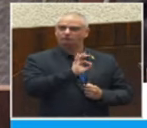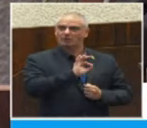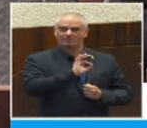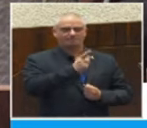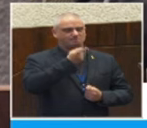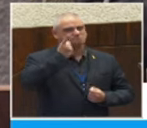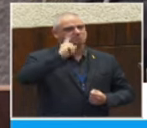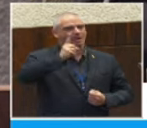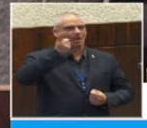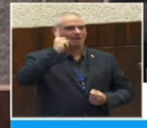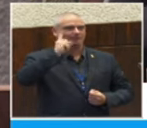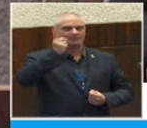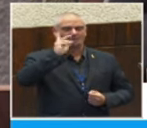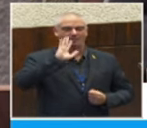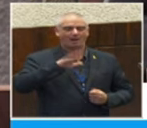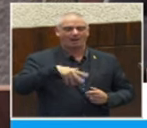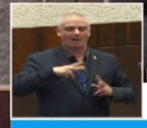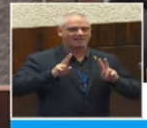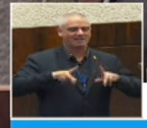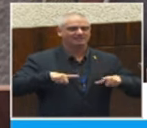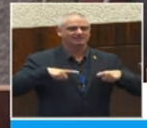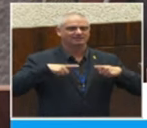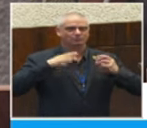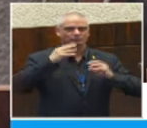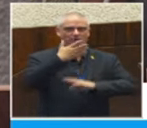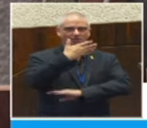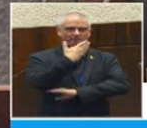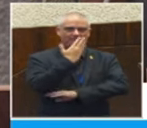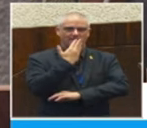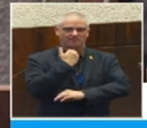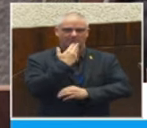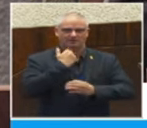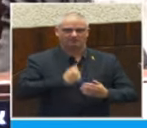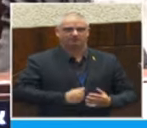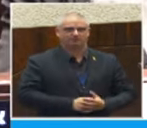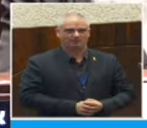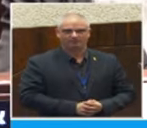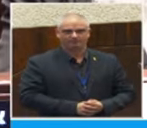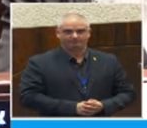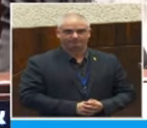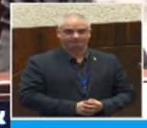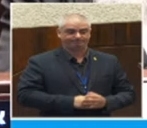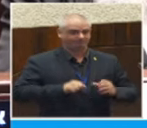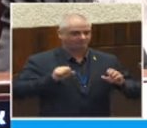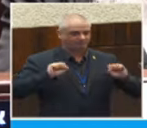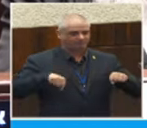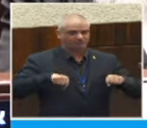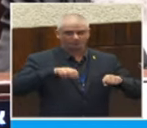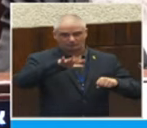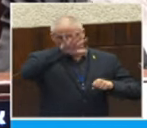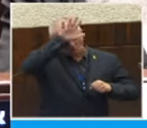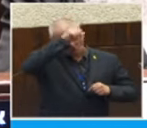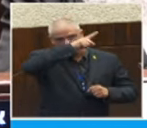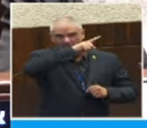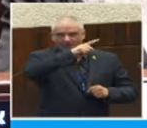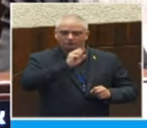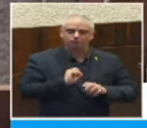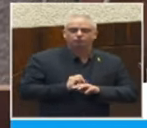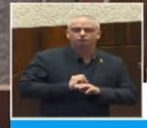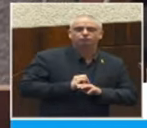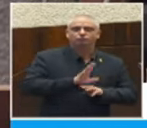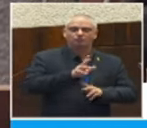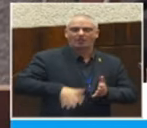על עצם קיומה של מדינת ישראל. שלטון האייתולות באיראן, ששלח ממן,